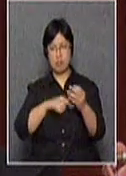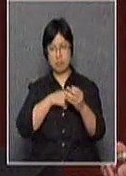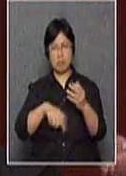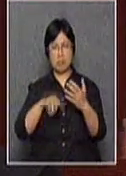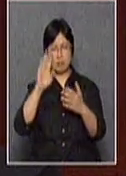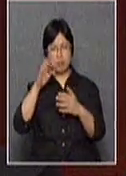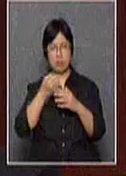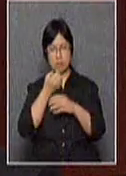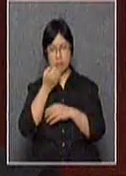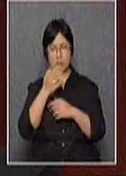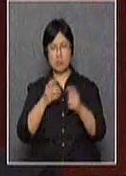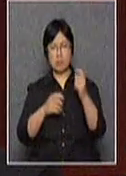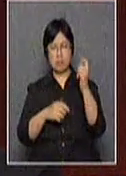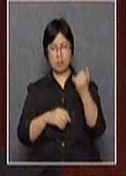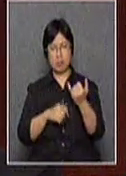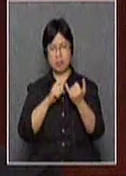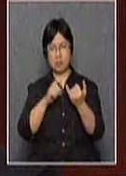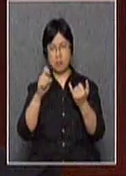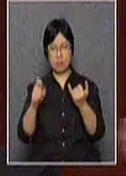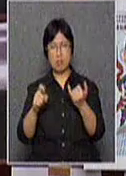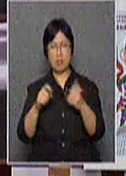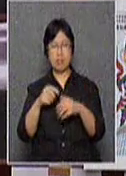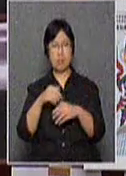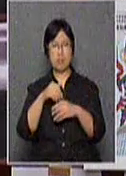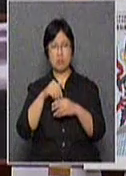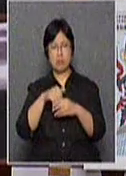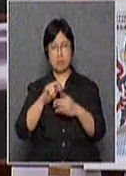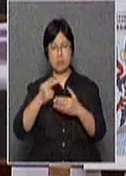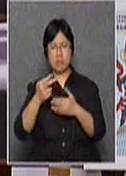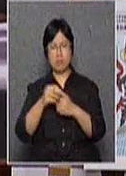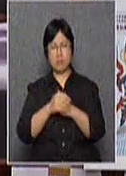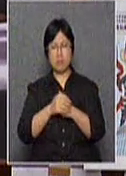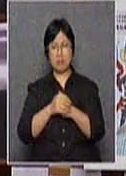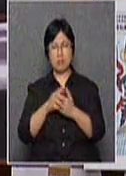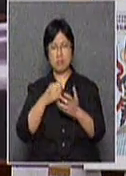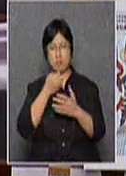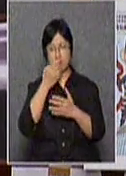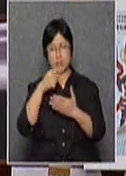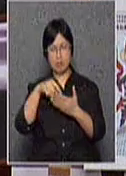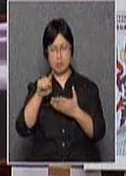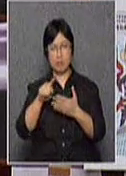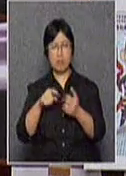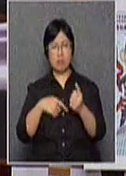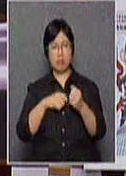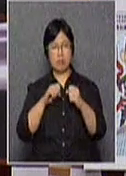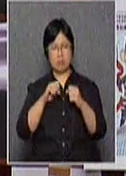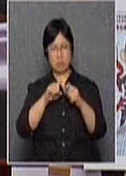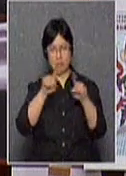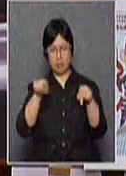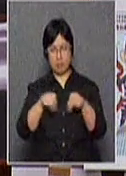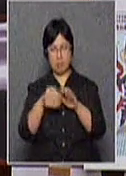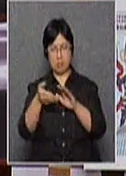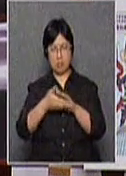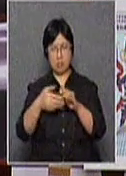動議第699項修正案。 主席，我動議通過會議講稿附錄二上